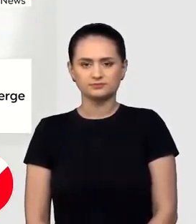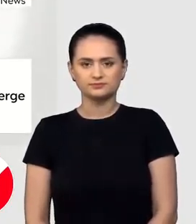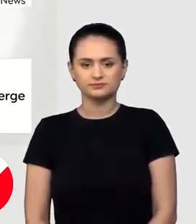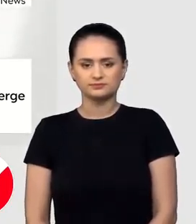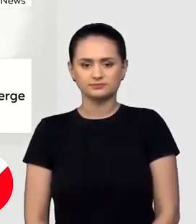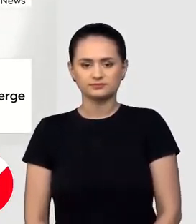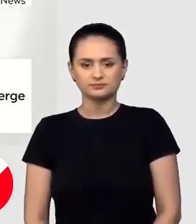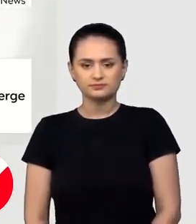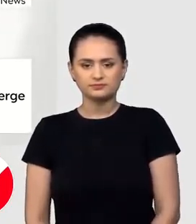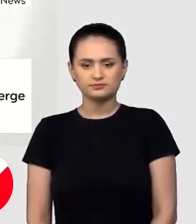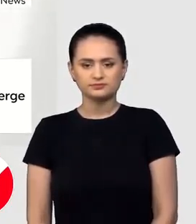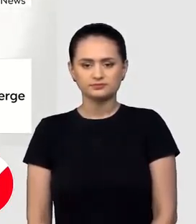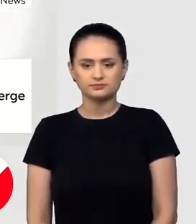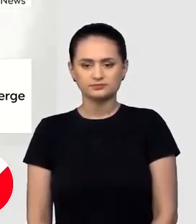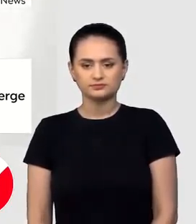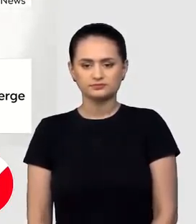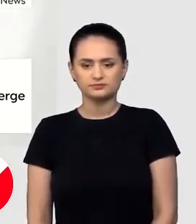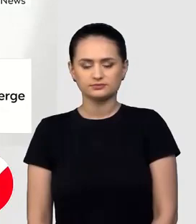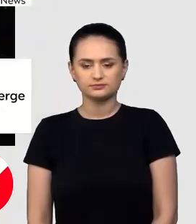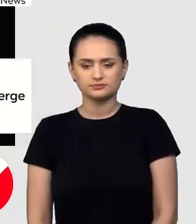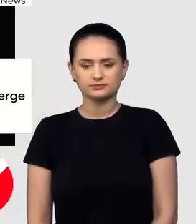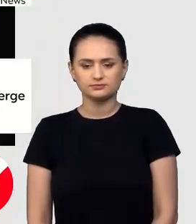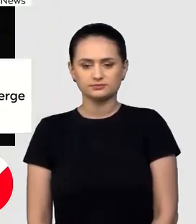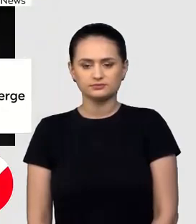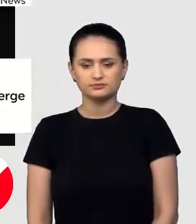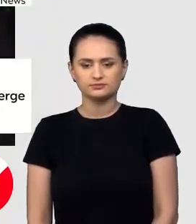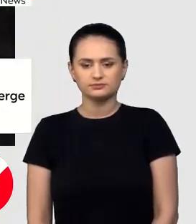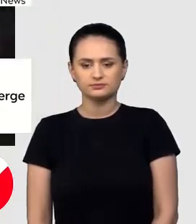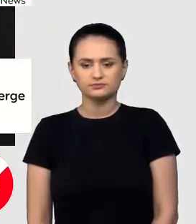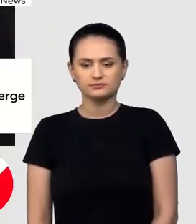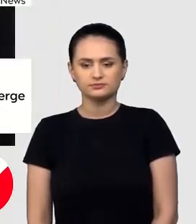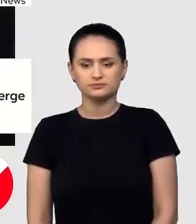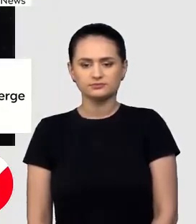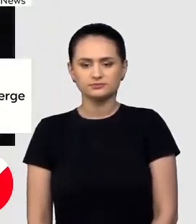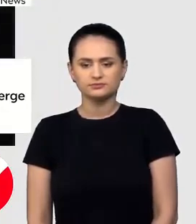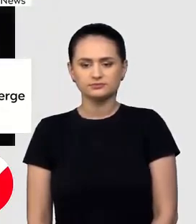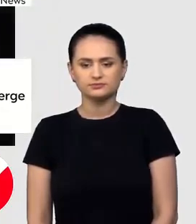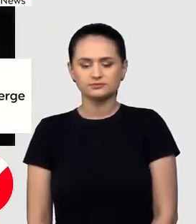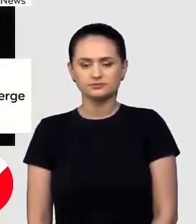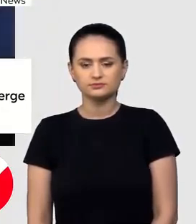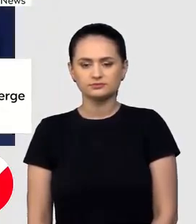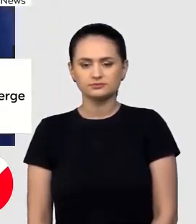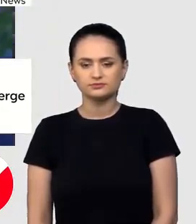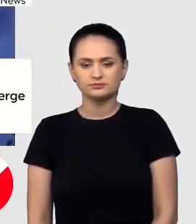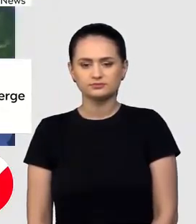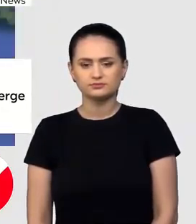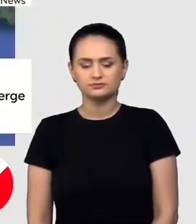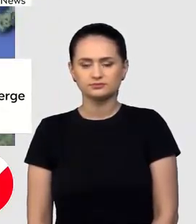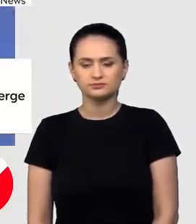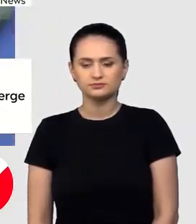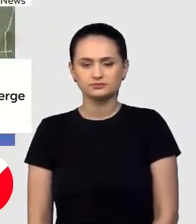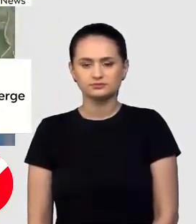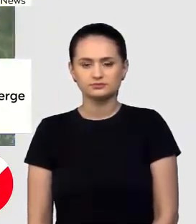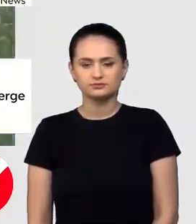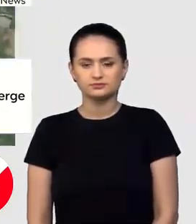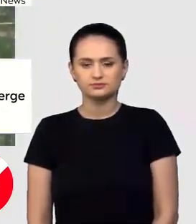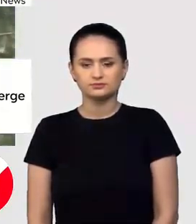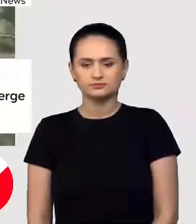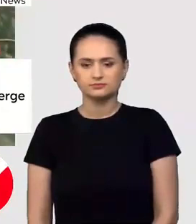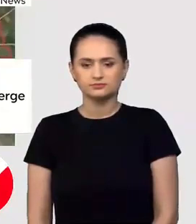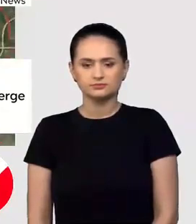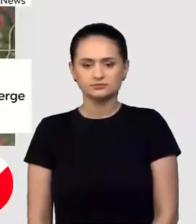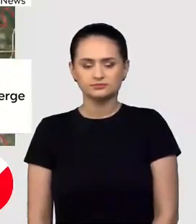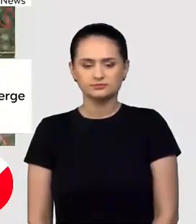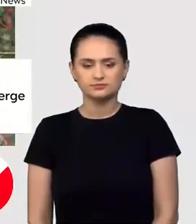ce mizează și Antony Blinken este o întâlnire tet-a-tet cu Xi Jinping. Asta după ce știm că în cursul